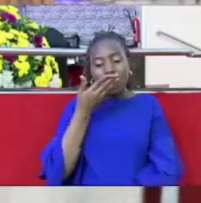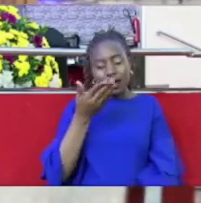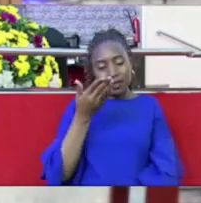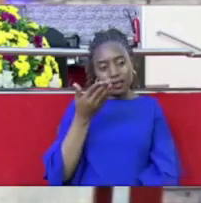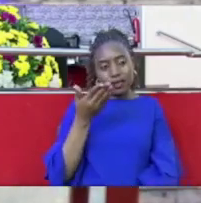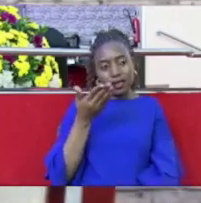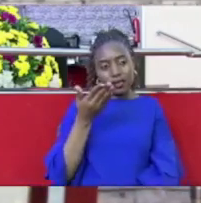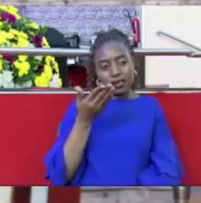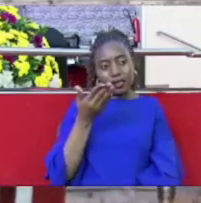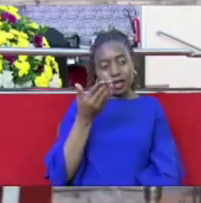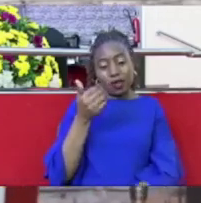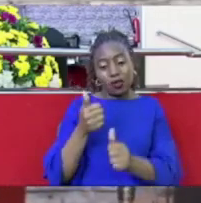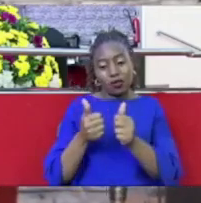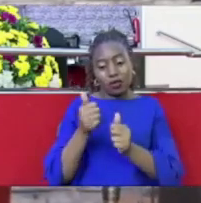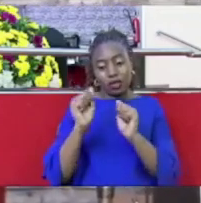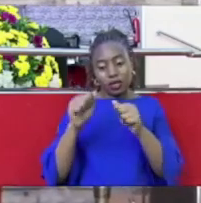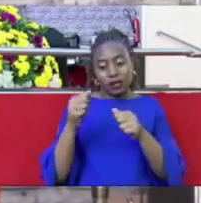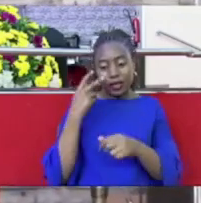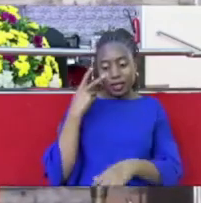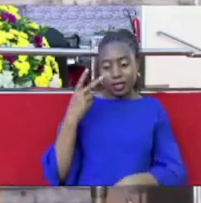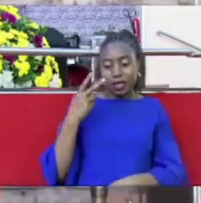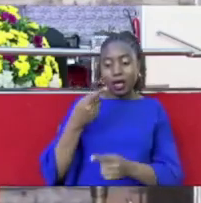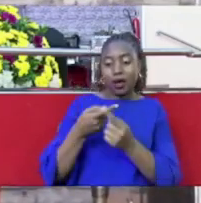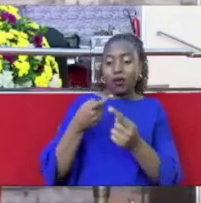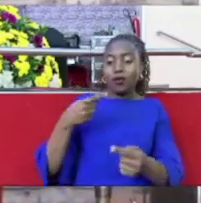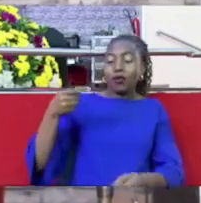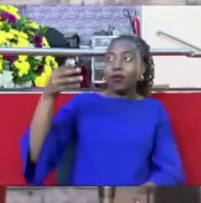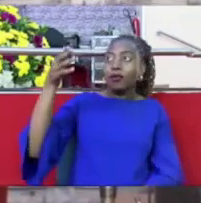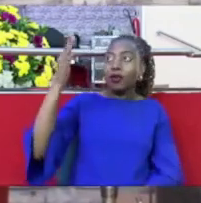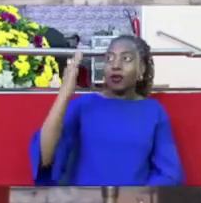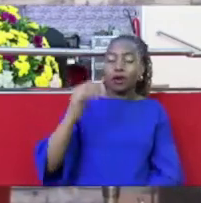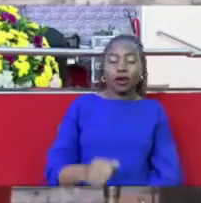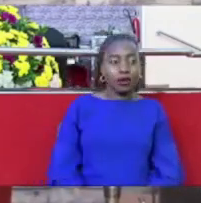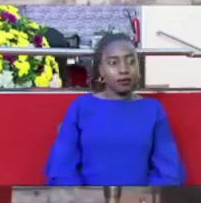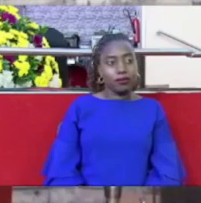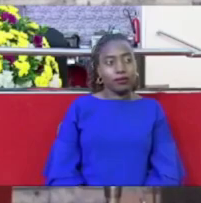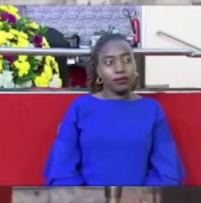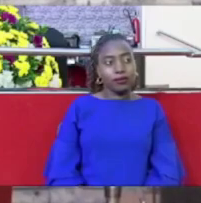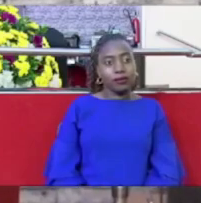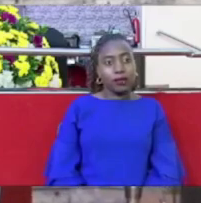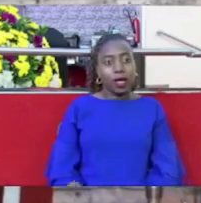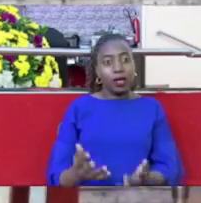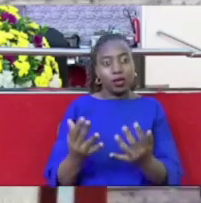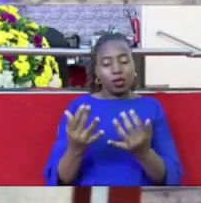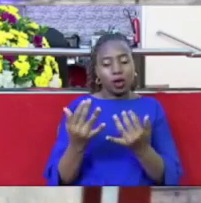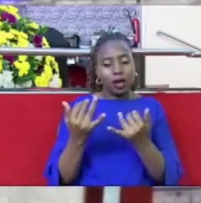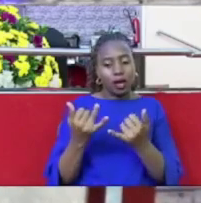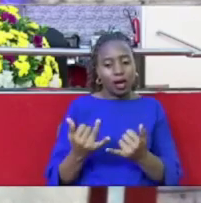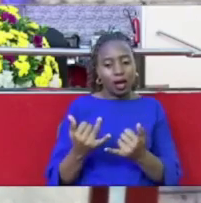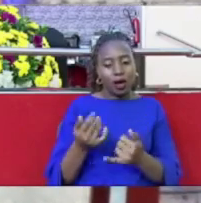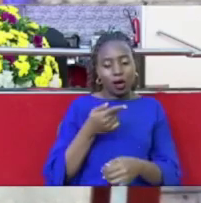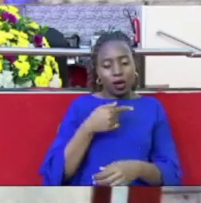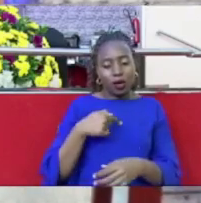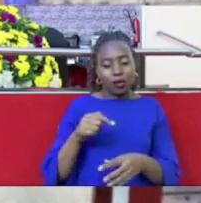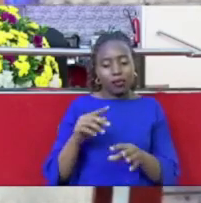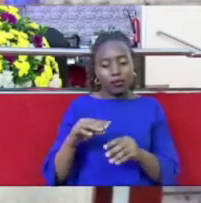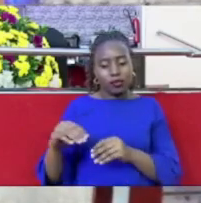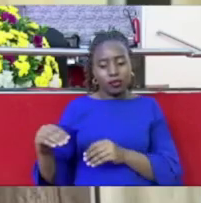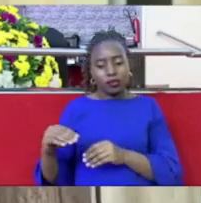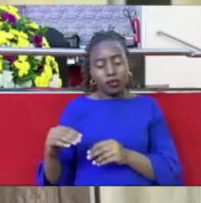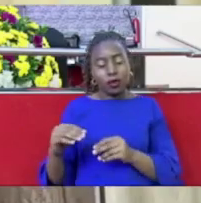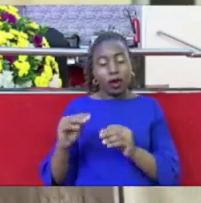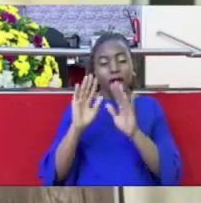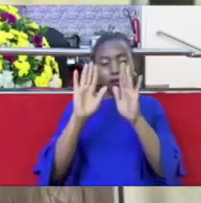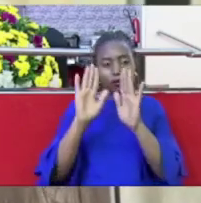ambayo yanaonekana waziwazi. From the Lord. Toka kwake Bwana. And this brings me to a very important point. Na hili linaleta kwa hoja ambayo ni muhimu